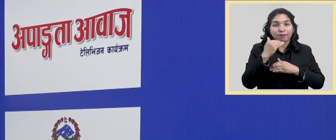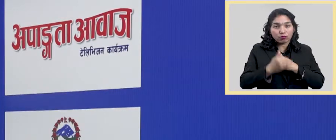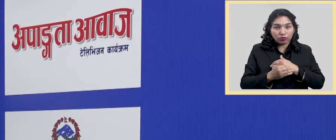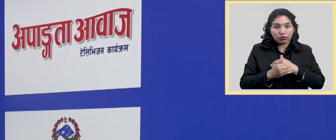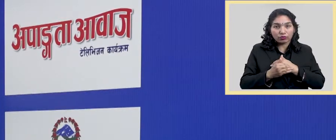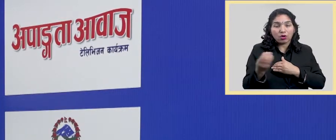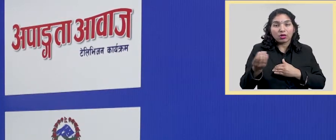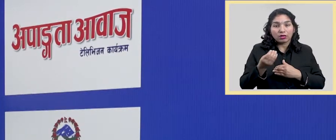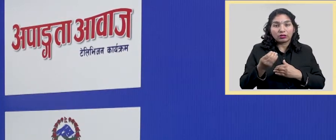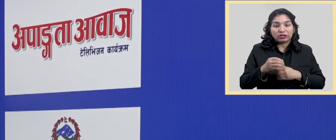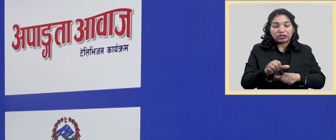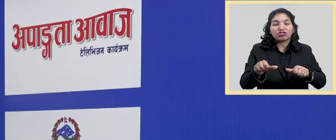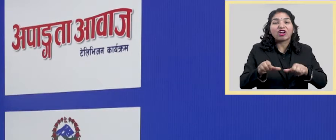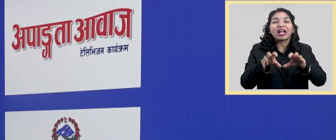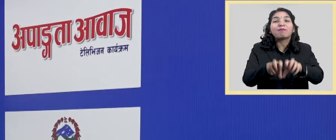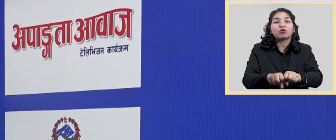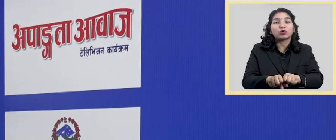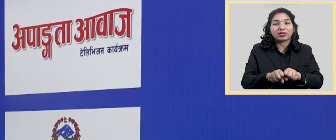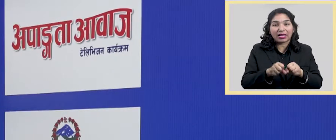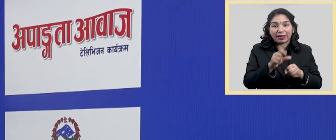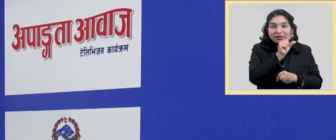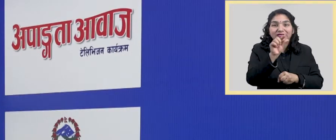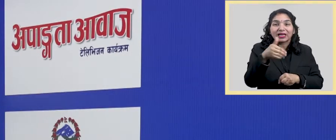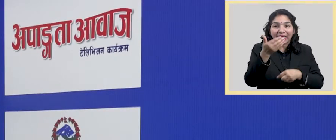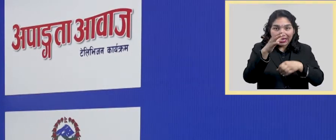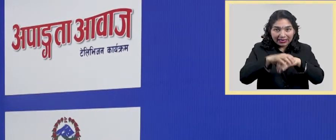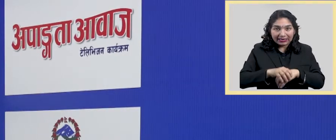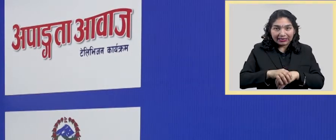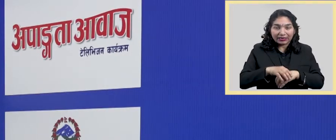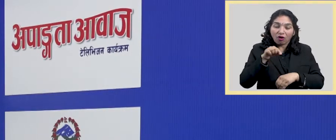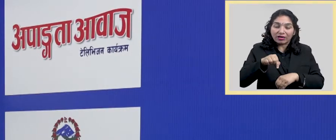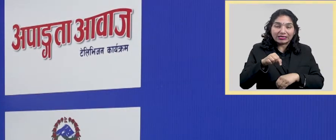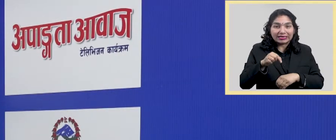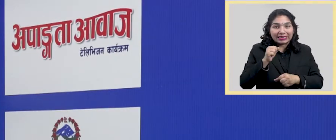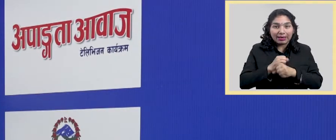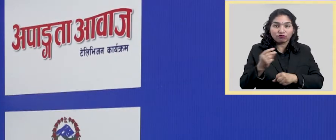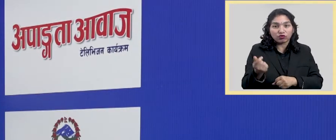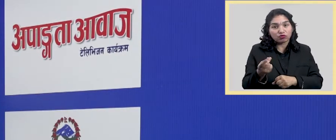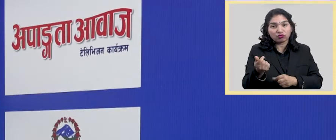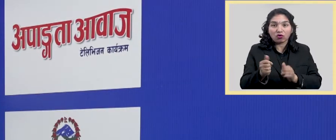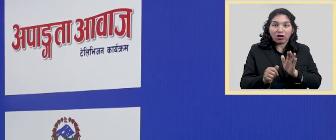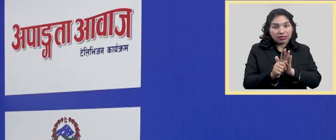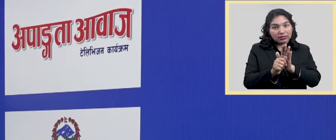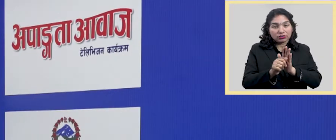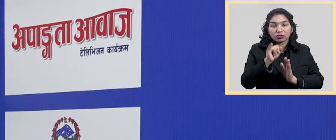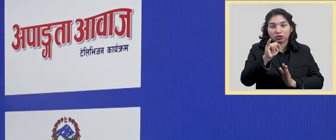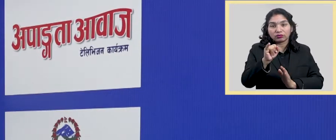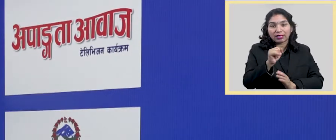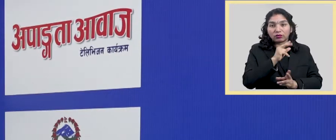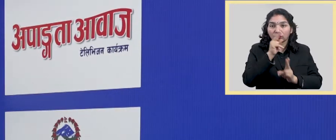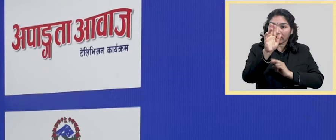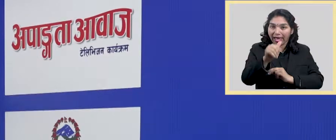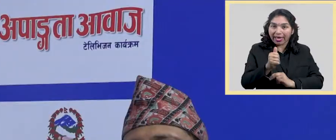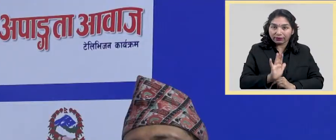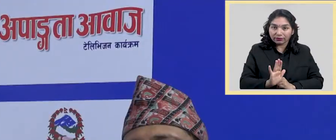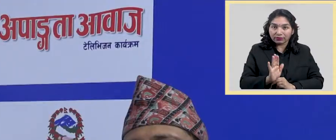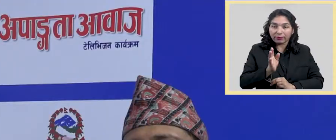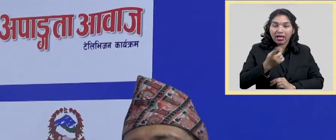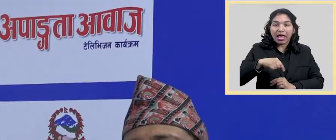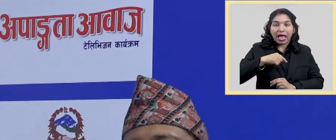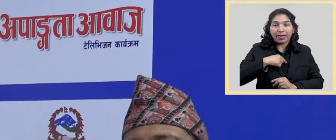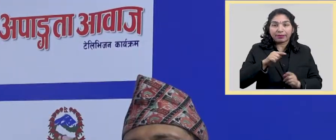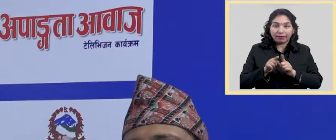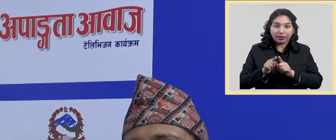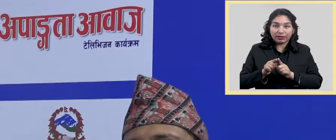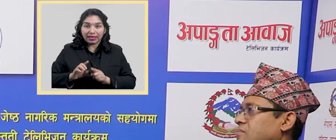रोकियो त्यो अलिकति यो जग्गा मुआवजाको विषयले लिएर, तर अहिले काम एकदम तीव्र रूपमा अगाडि बढिरहेको छ। यो शौचालय कुराहरू पनि आएका छन्।